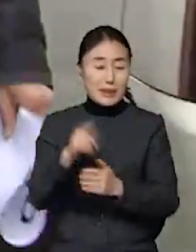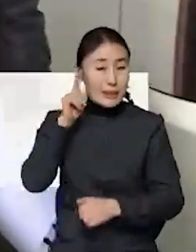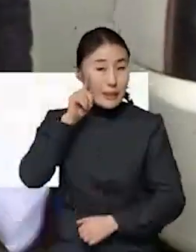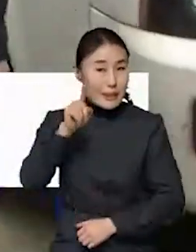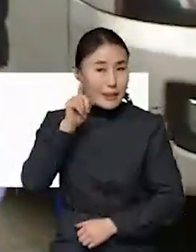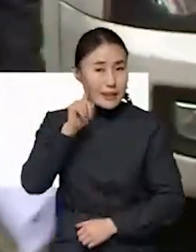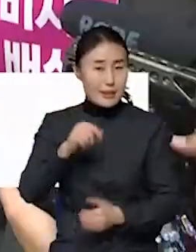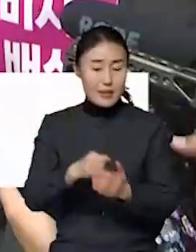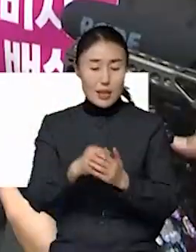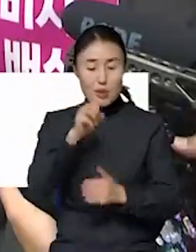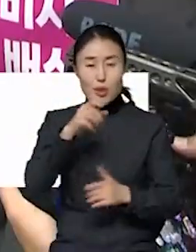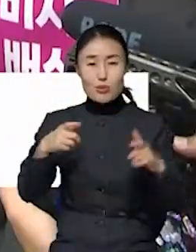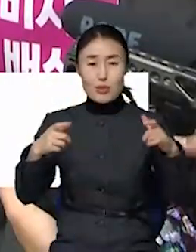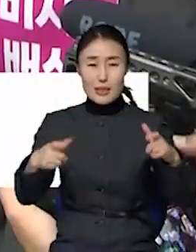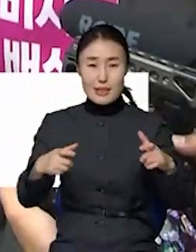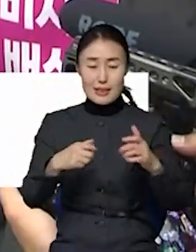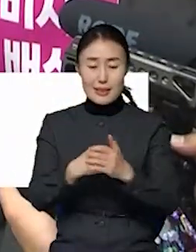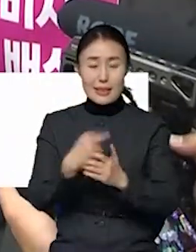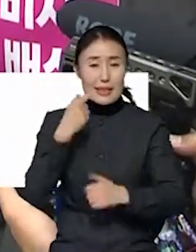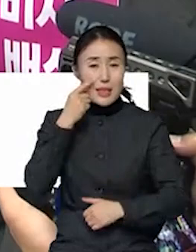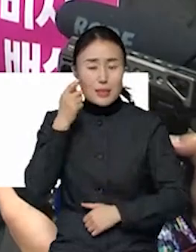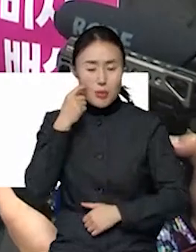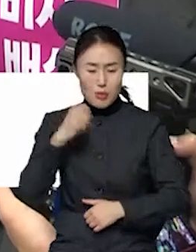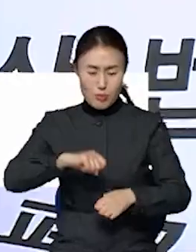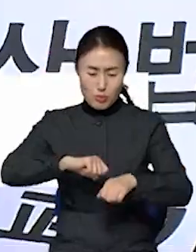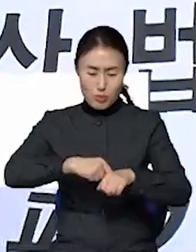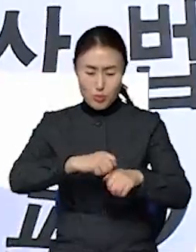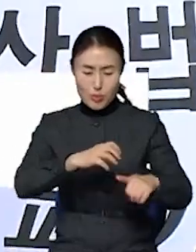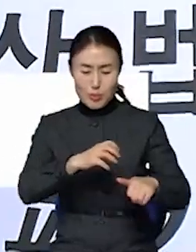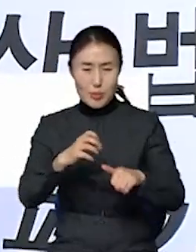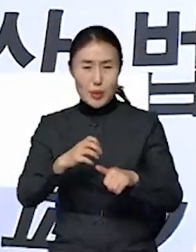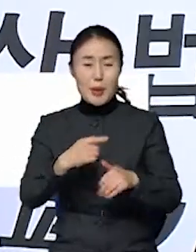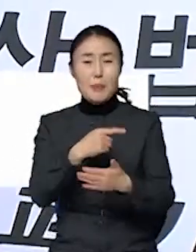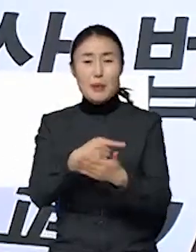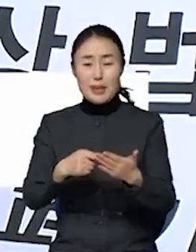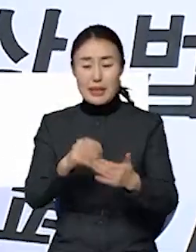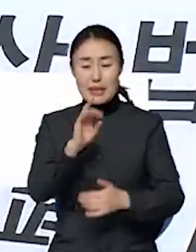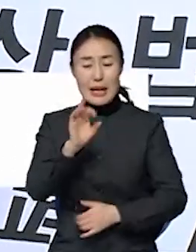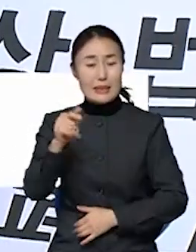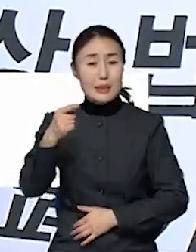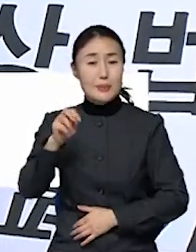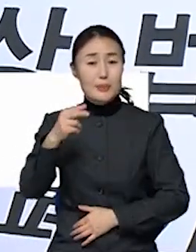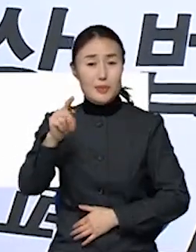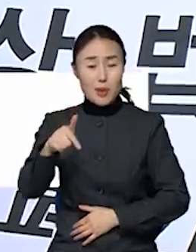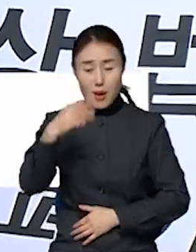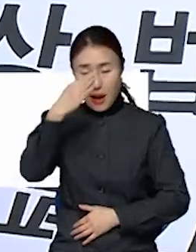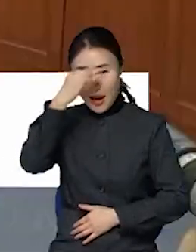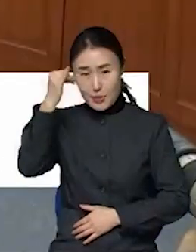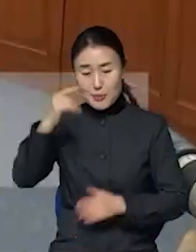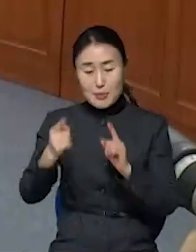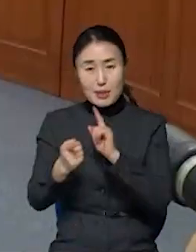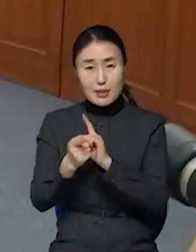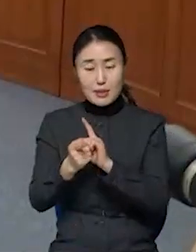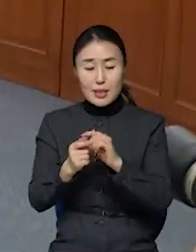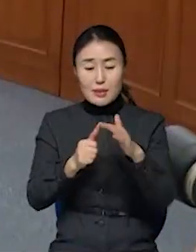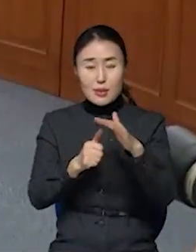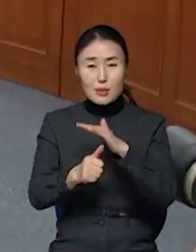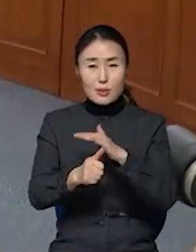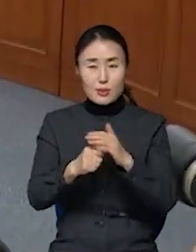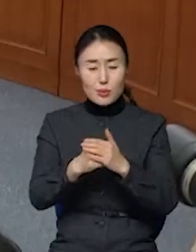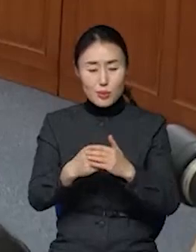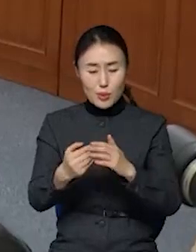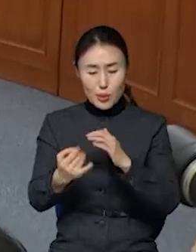당일인 내일은 광주에서 일제 강제동은 피해자인 양금덕 할머니를 만난 뒤 현장 최고위원회의를 여는 등